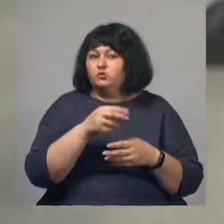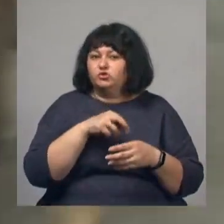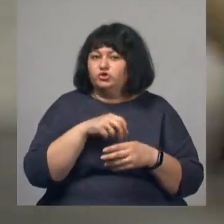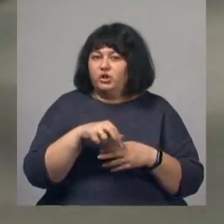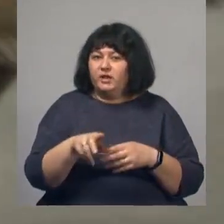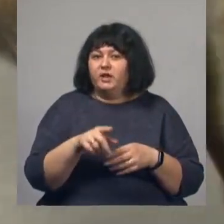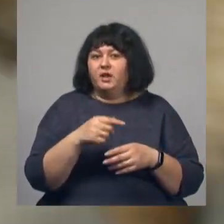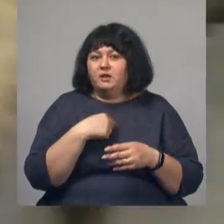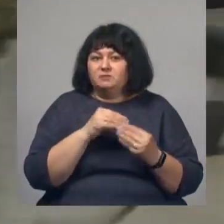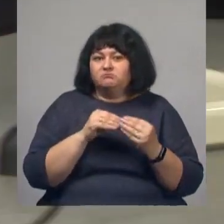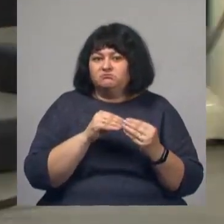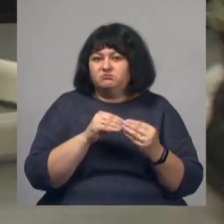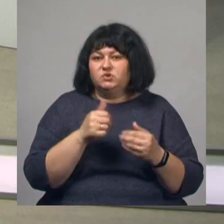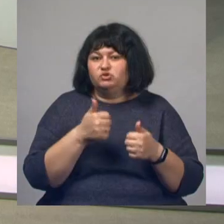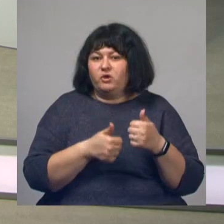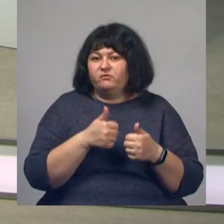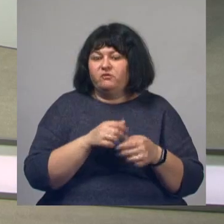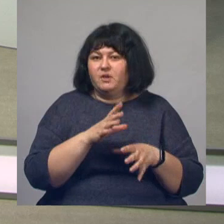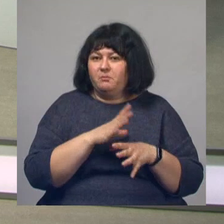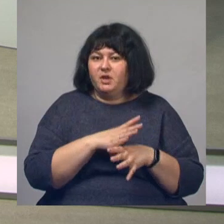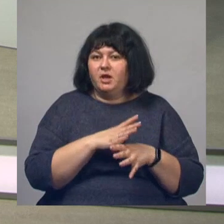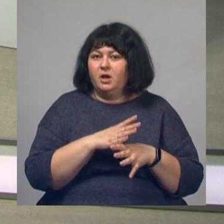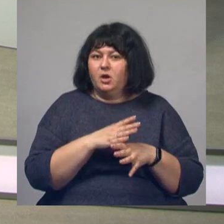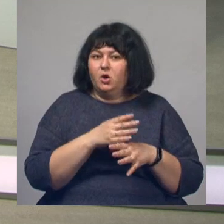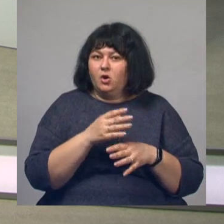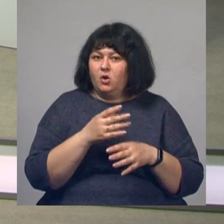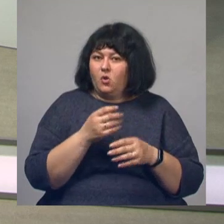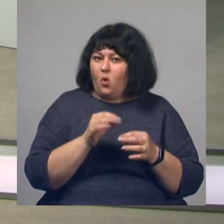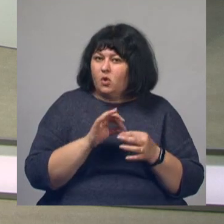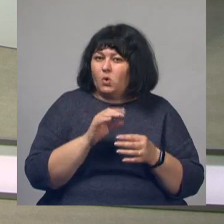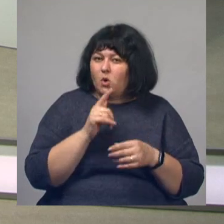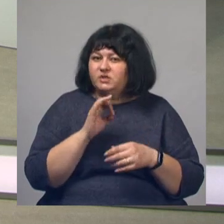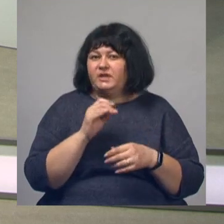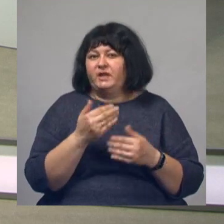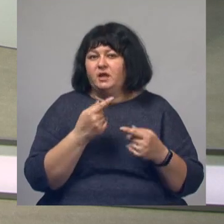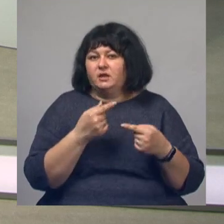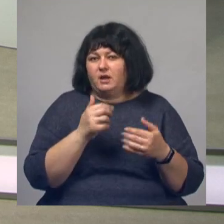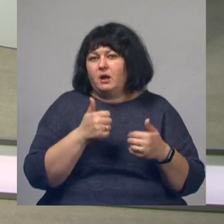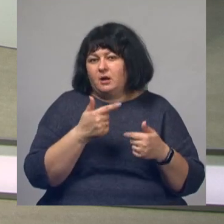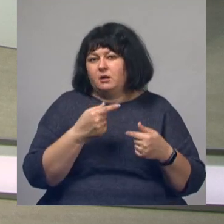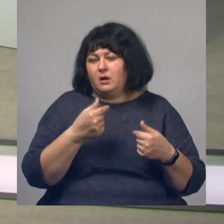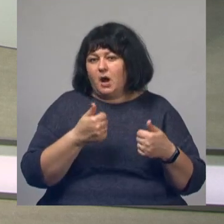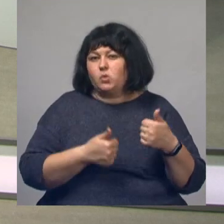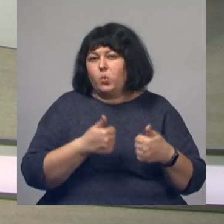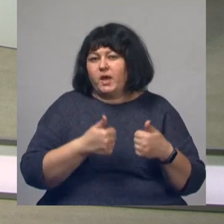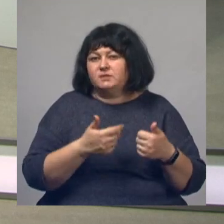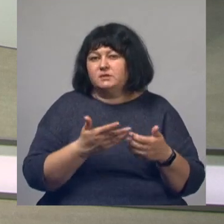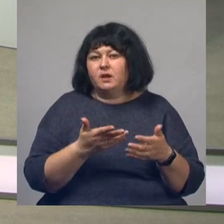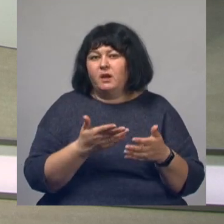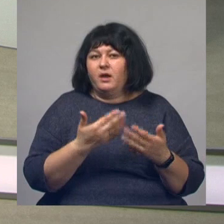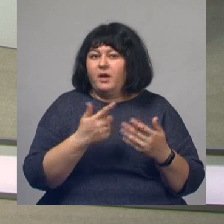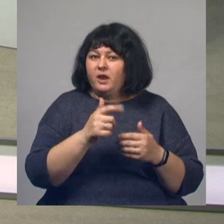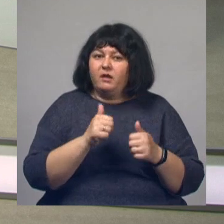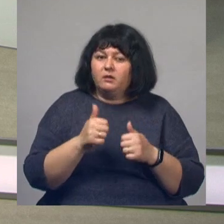скажем, вот нос к носу, соревнования вообще были острыми с точки зрения конкуренции, или вы, можно сказать, обошли соперников?